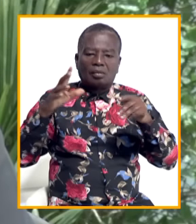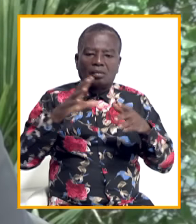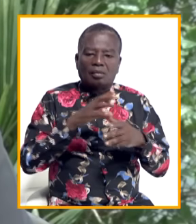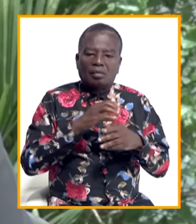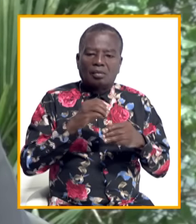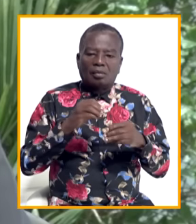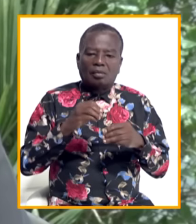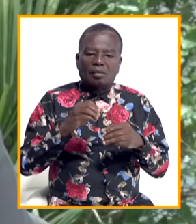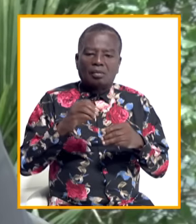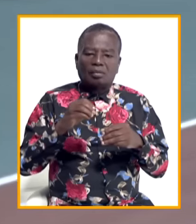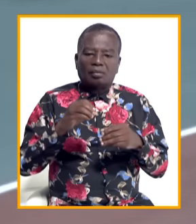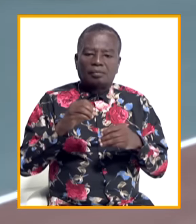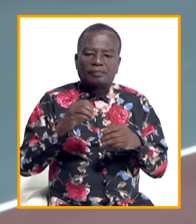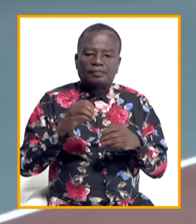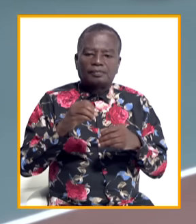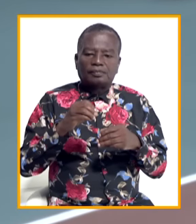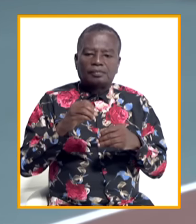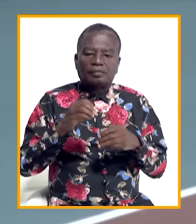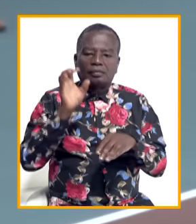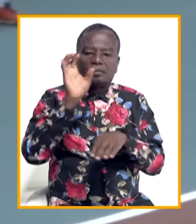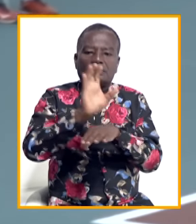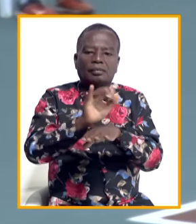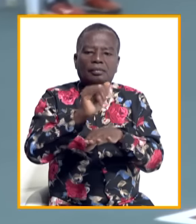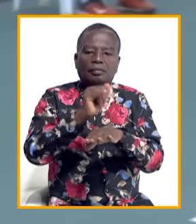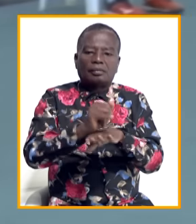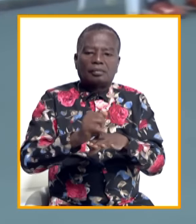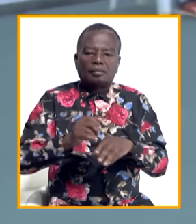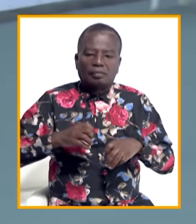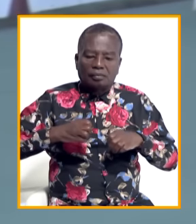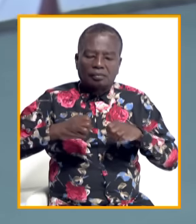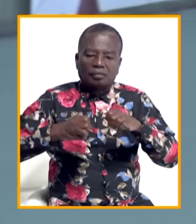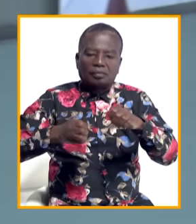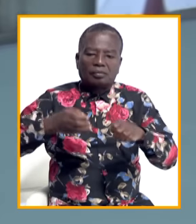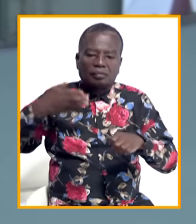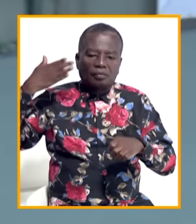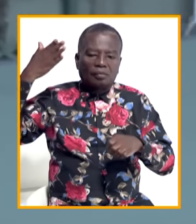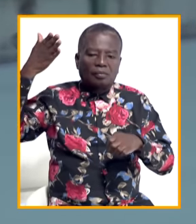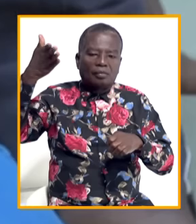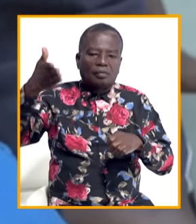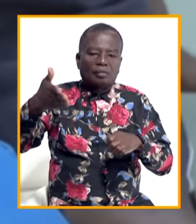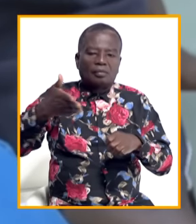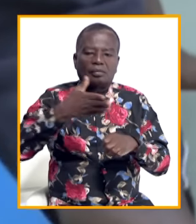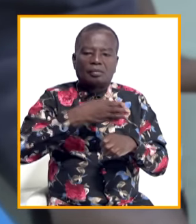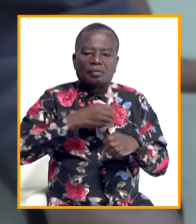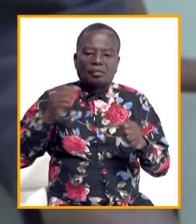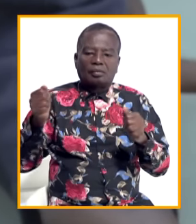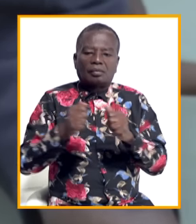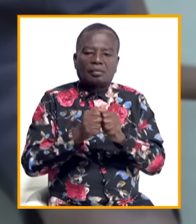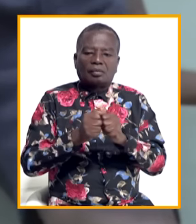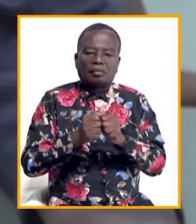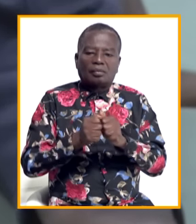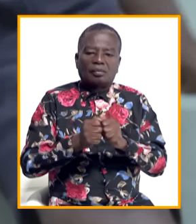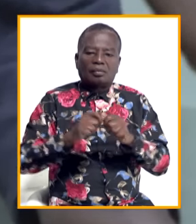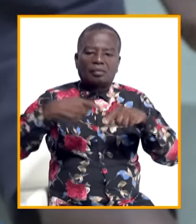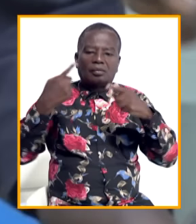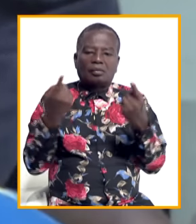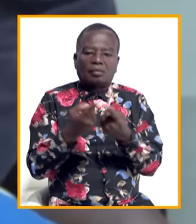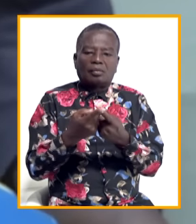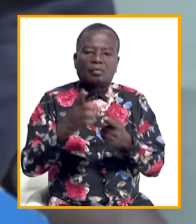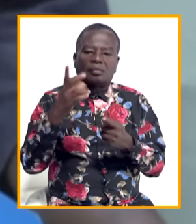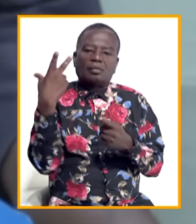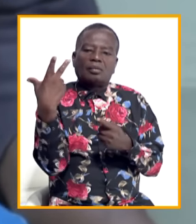ou en Australie, aux États-Unis. La Côte d'Ivoire tentera de briller à cette édition 2024 avec un commando de 3 filles et